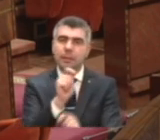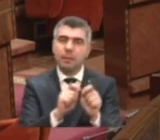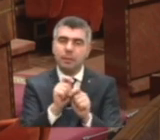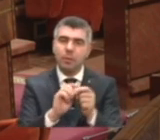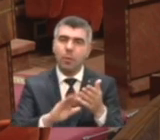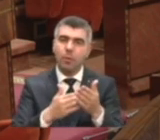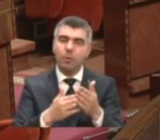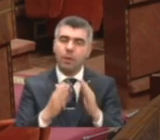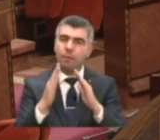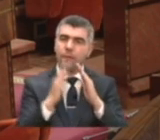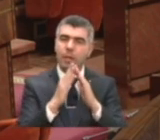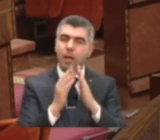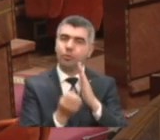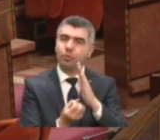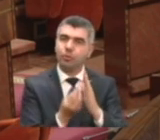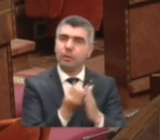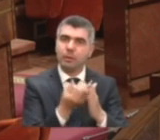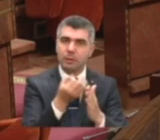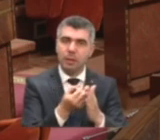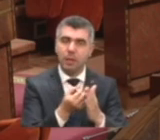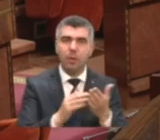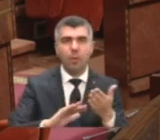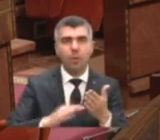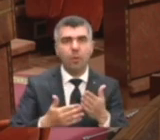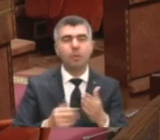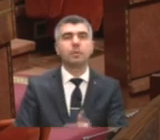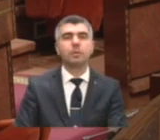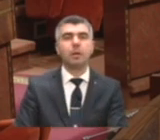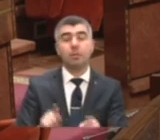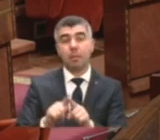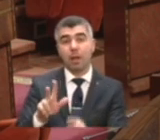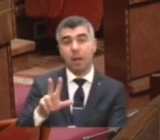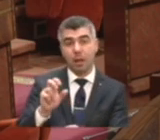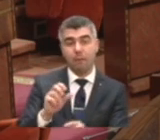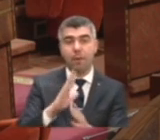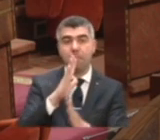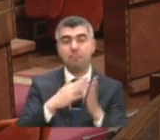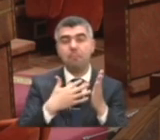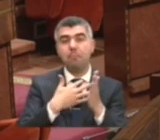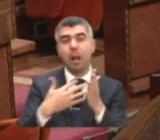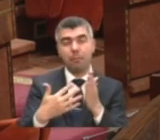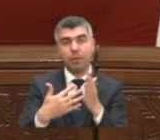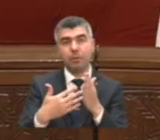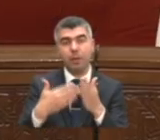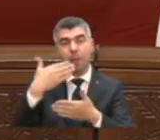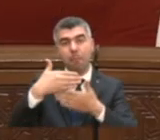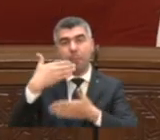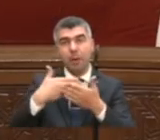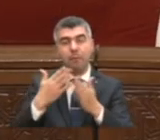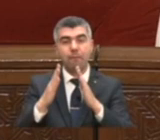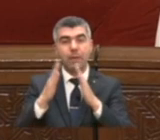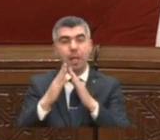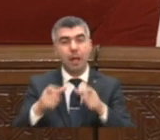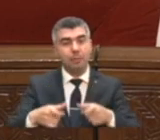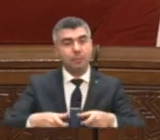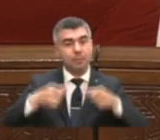العرض سكني جديد، ولكن بمقاربه جديده. تتعرف بان البرنامج ديال السكن الاجتماعي اللي